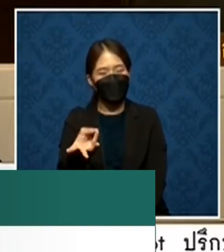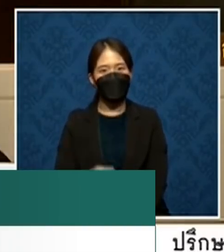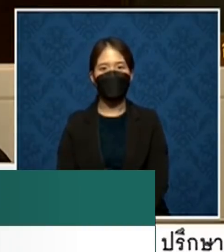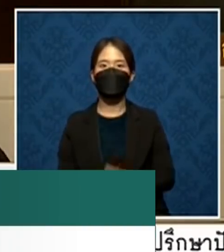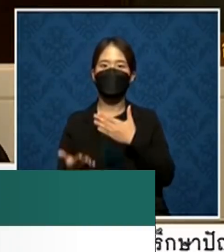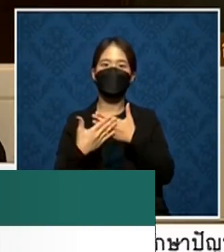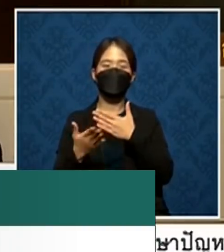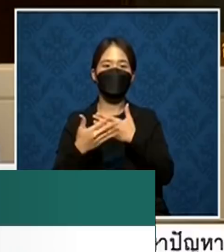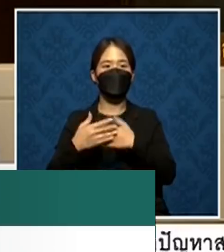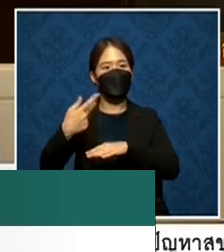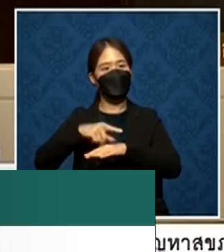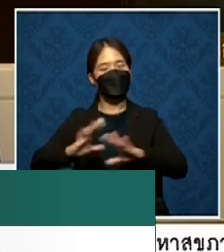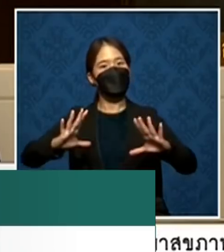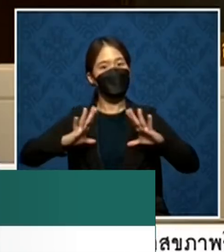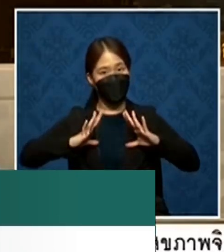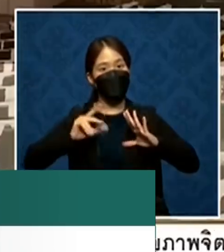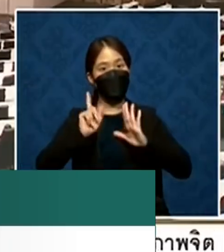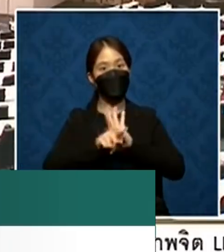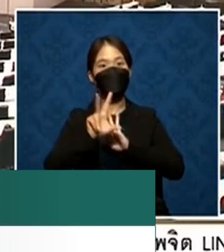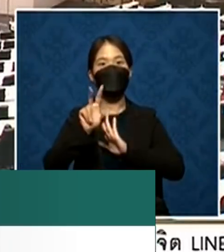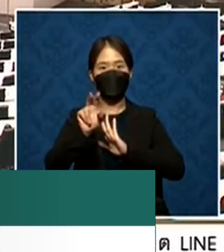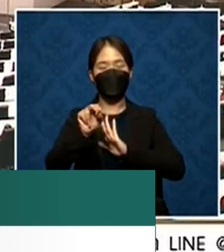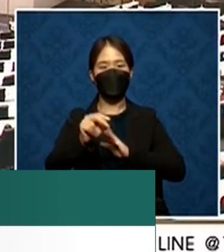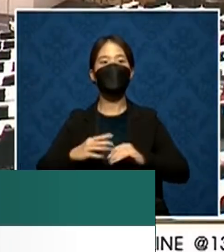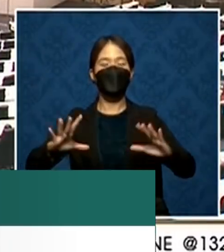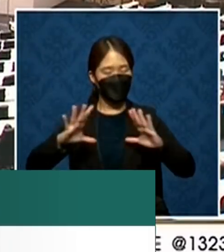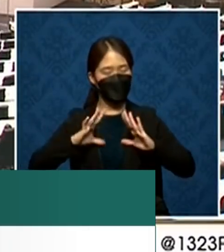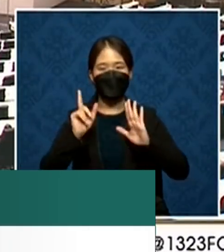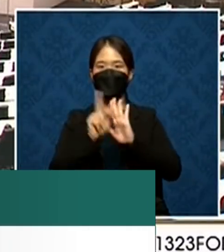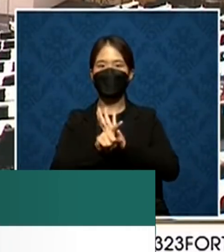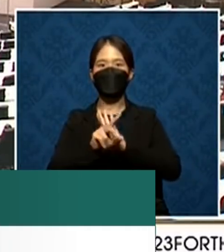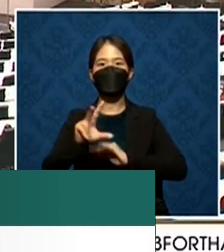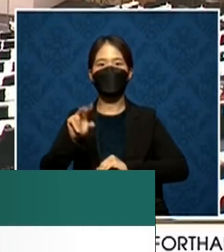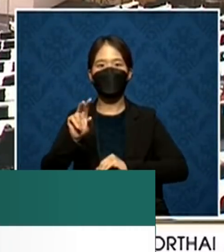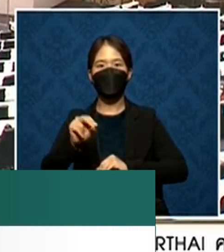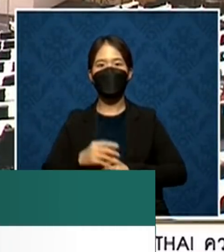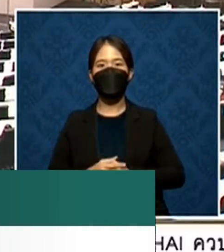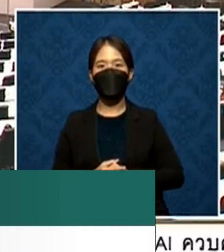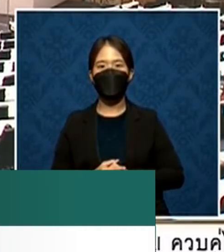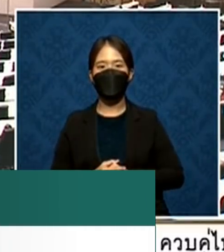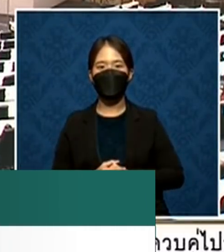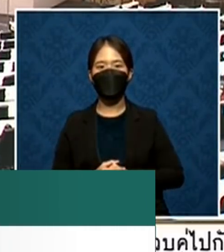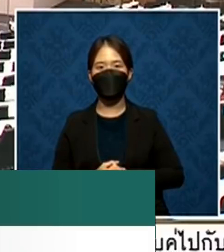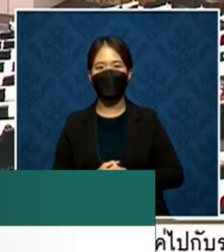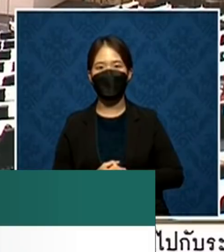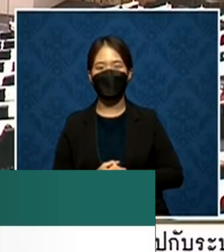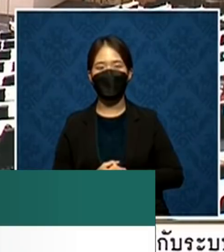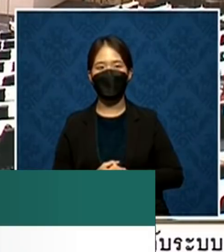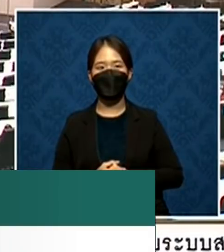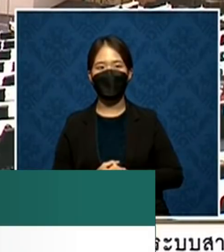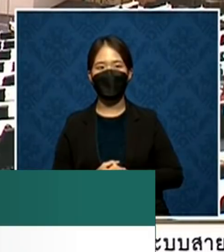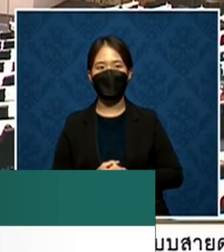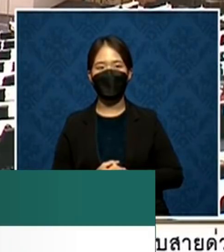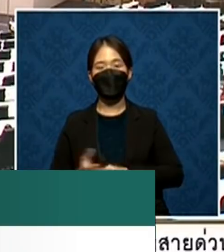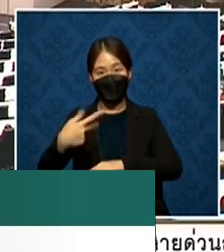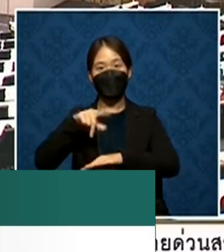ครับเพียงแต่ว่าอัดแตกกันมากหน่อยวันศุกร์นี่เป็นวันที่ประชุมเพิ่มเพื่อชดเชยมันเกิดขึ้น